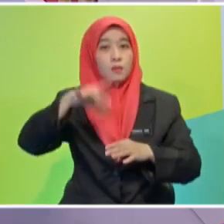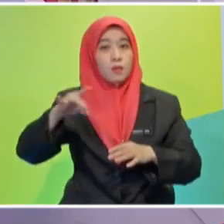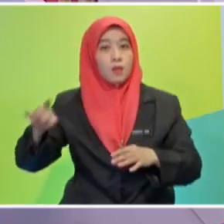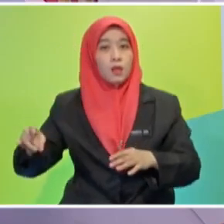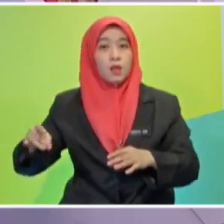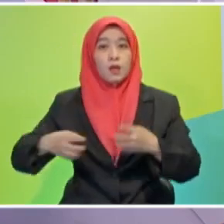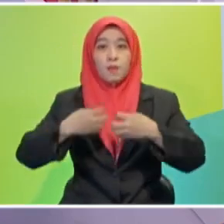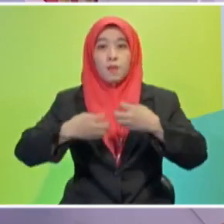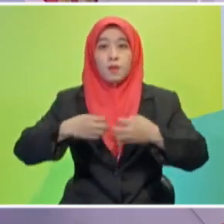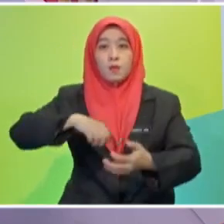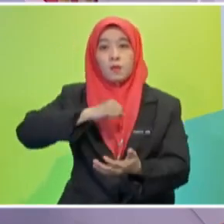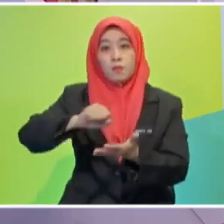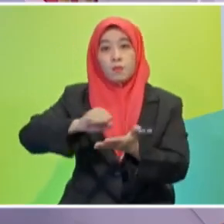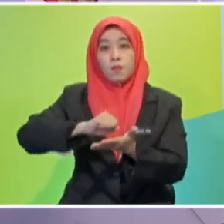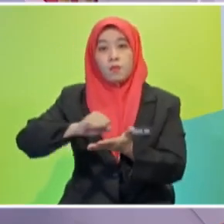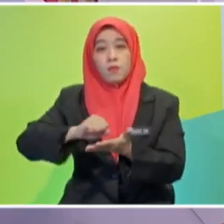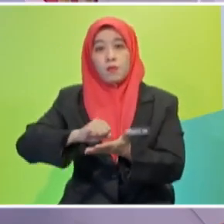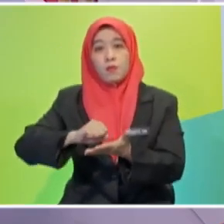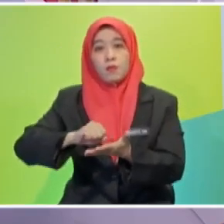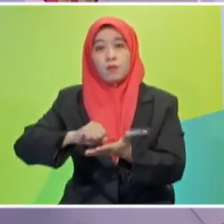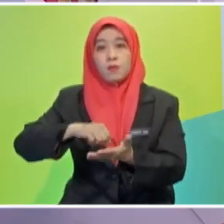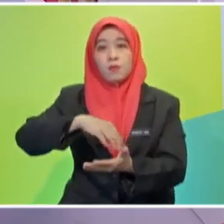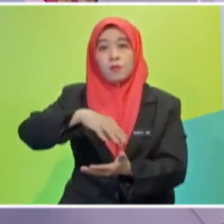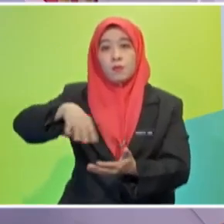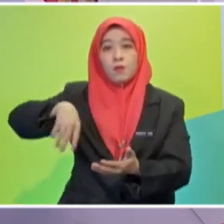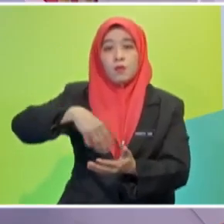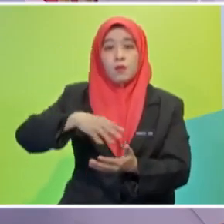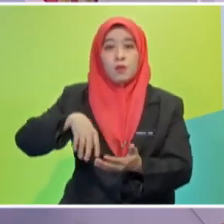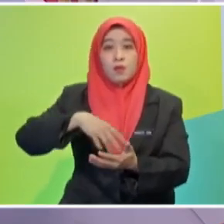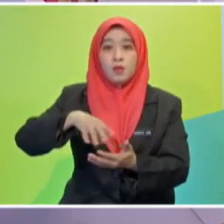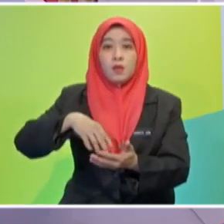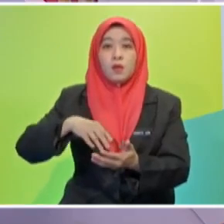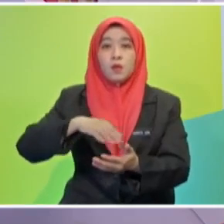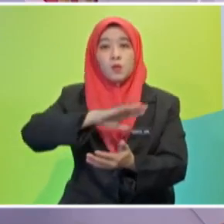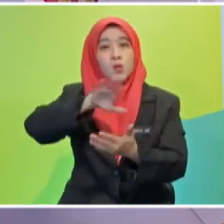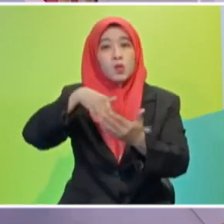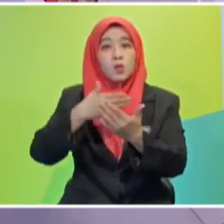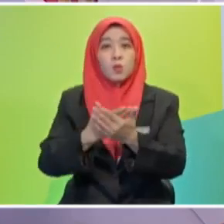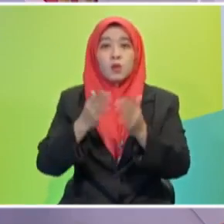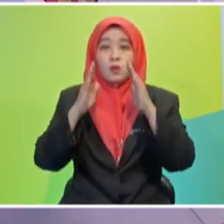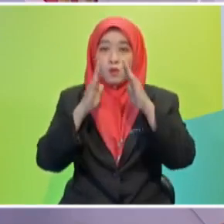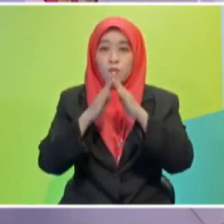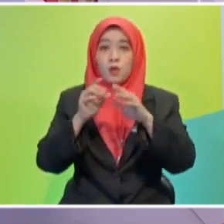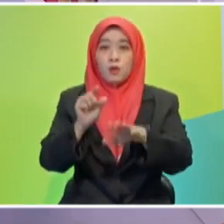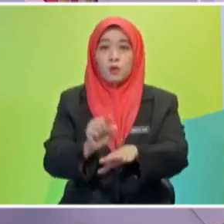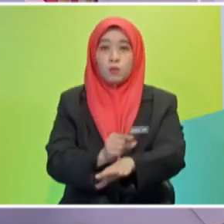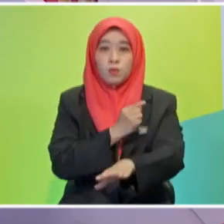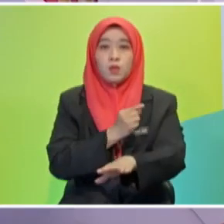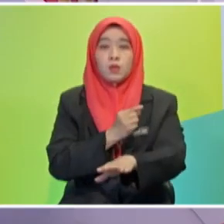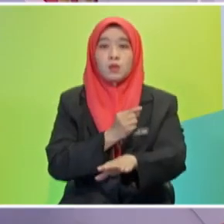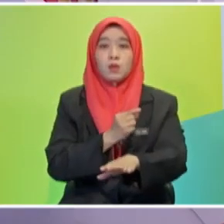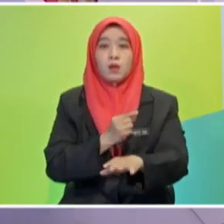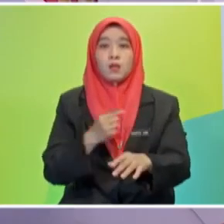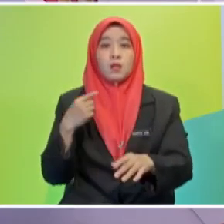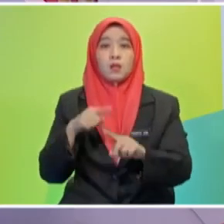sebab mesin basuh. Ya, sebab mesin basuh ni hampir ke semua rumah ada. Jadi kita menggunakan pengetahuan yang